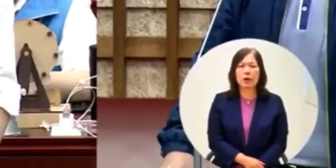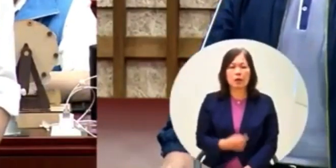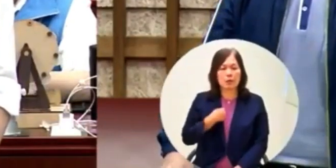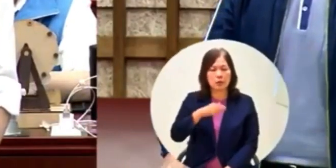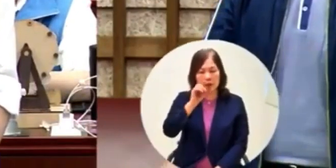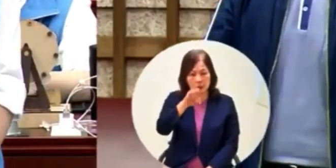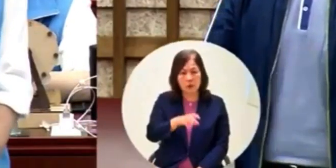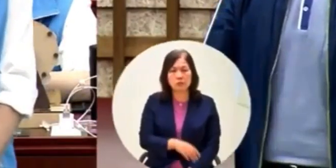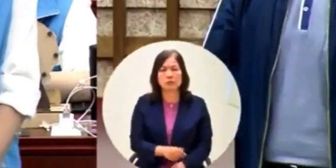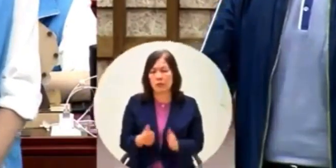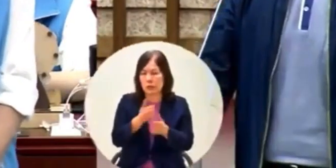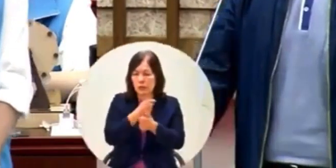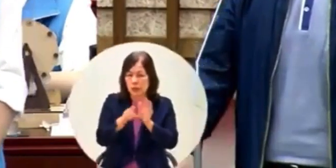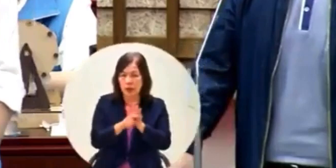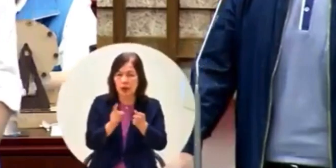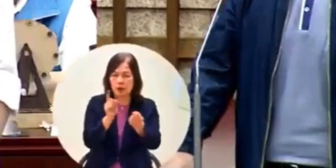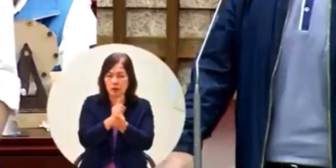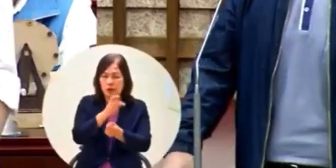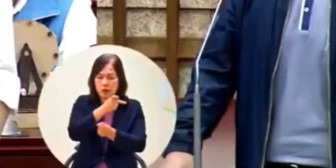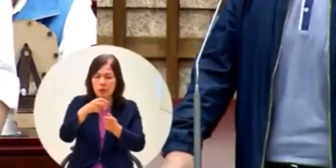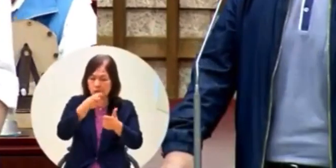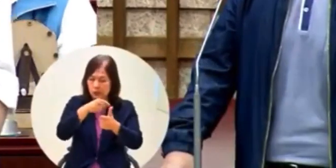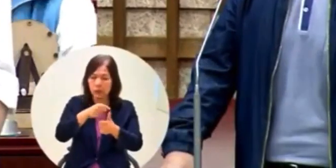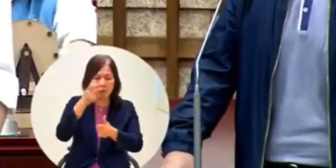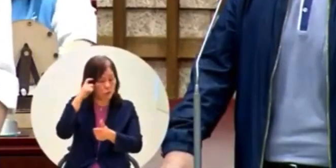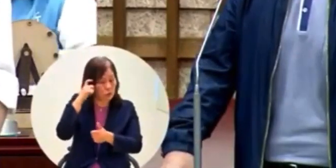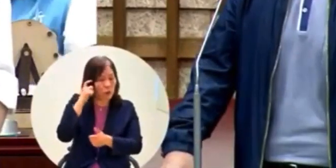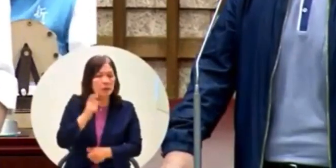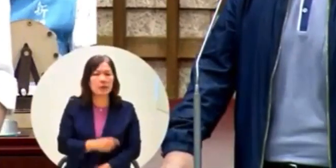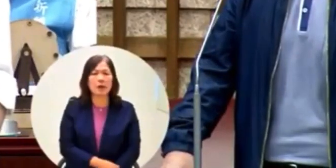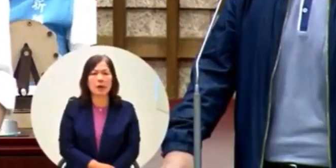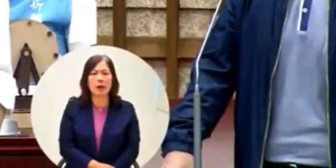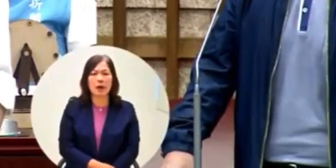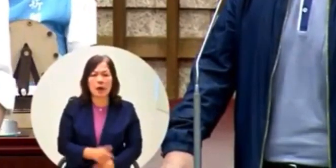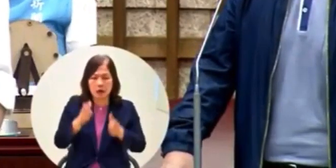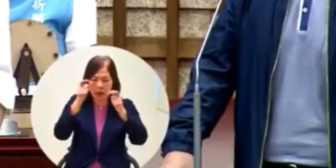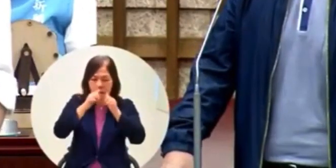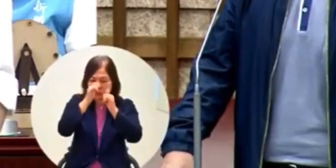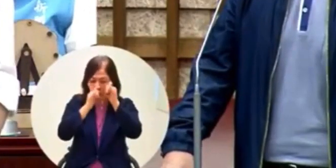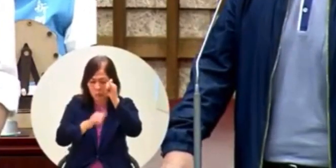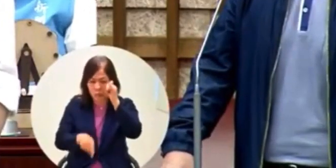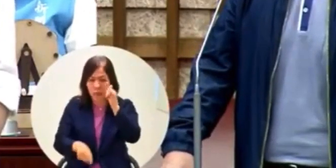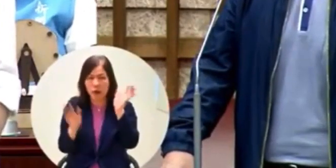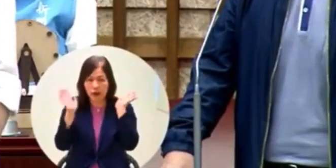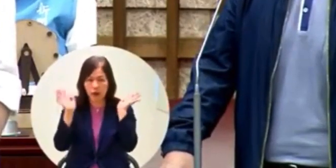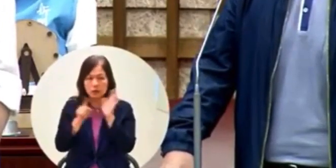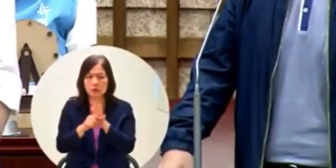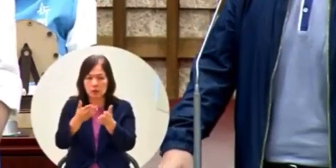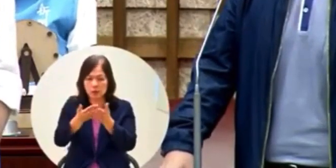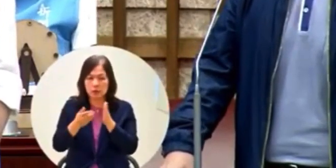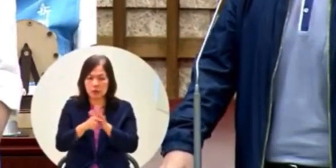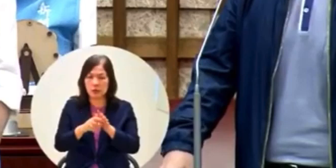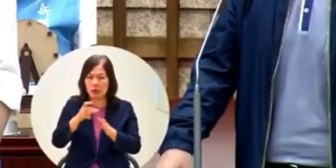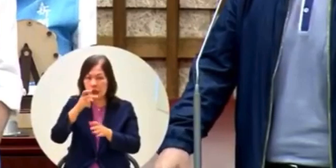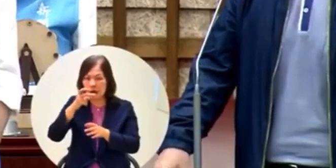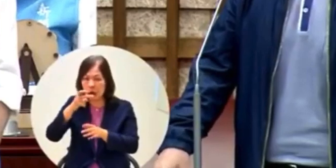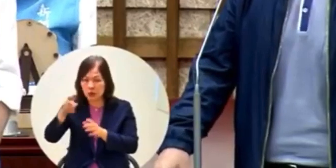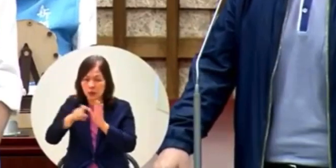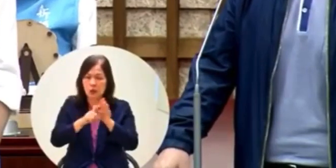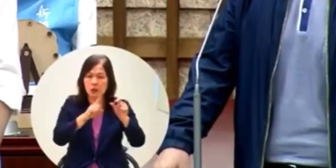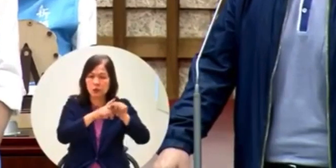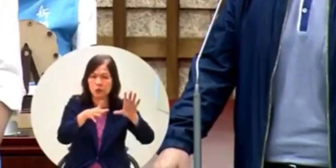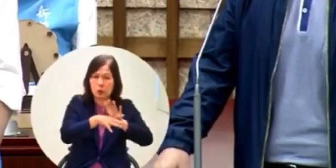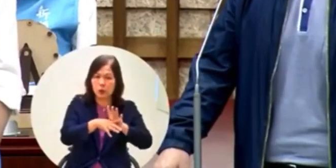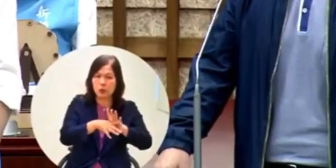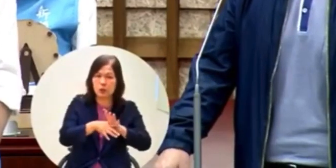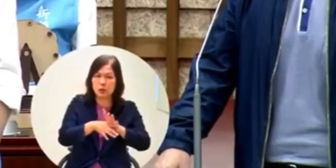来表示我对双语教育的看法。高雄市下一代的孩子接受了中英文双语教育，